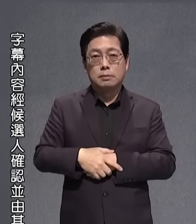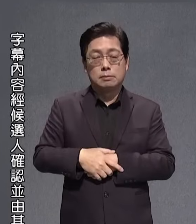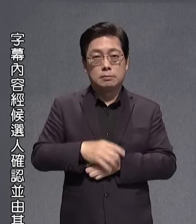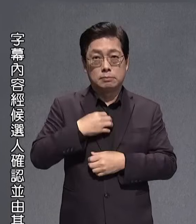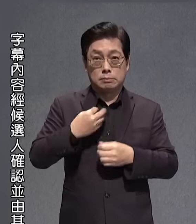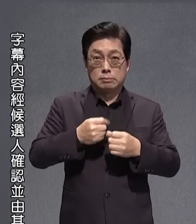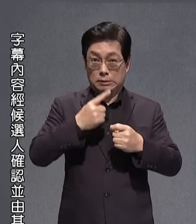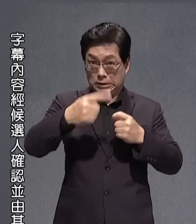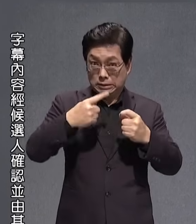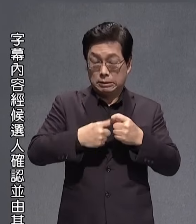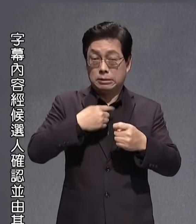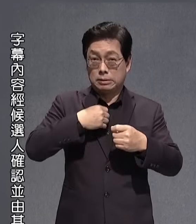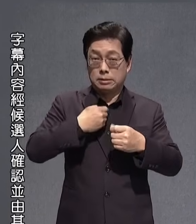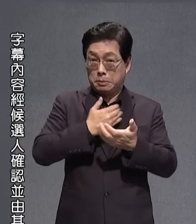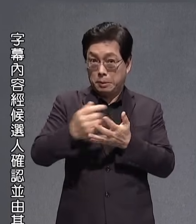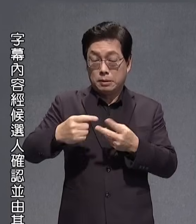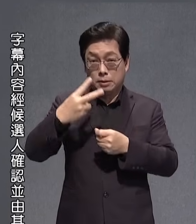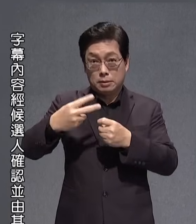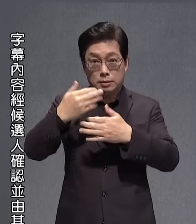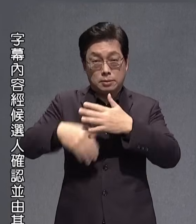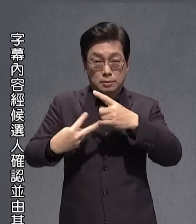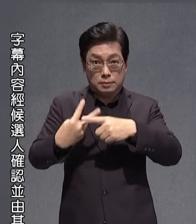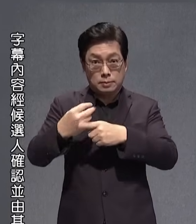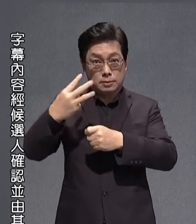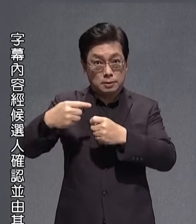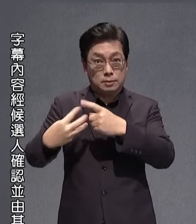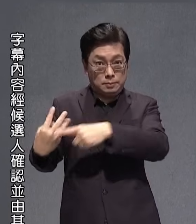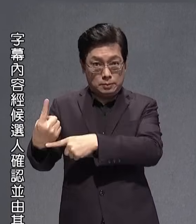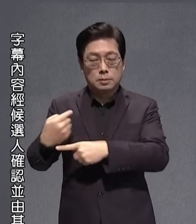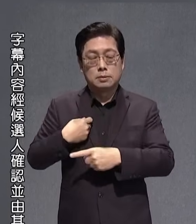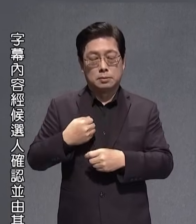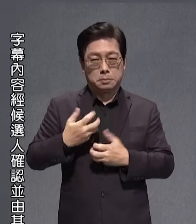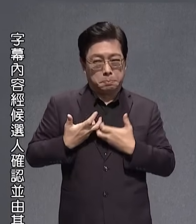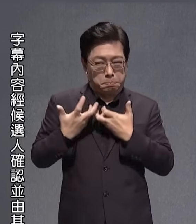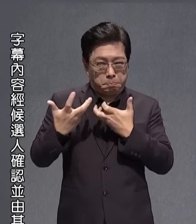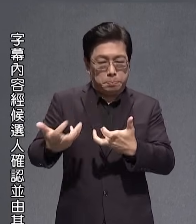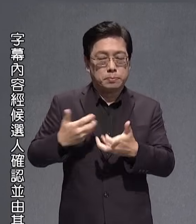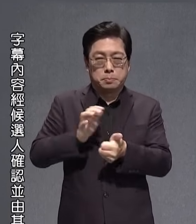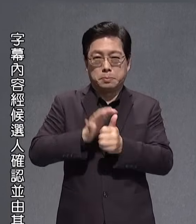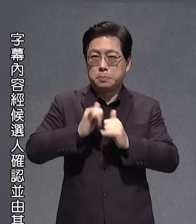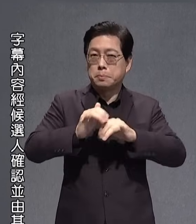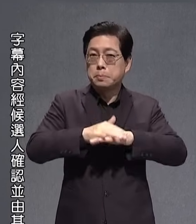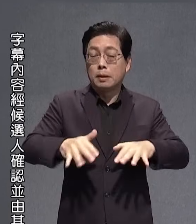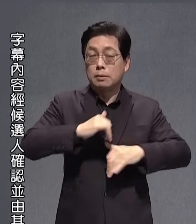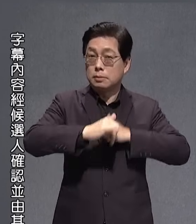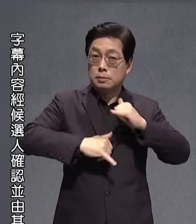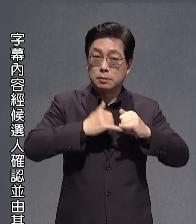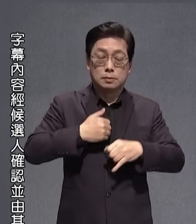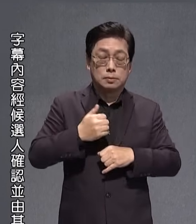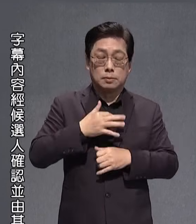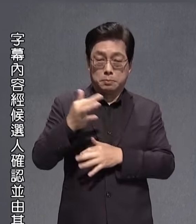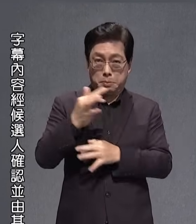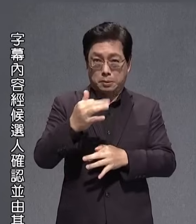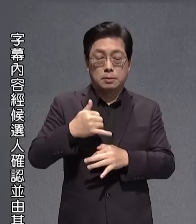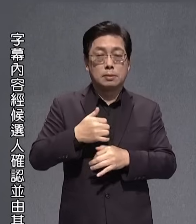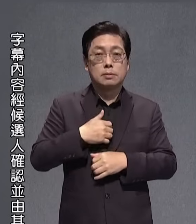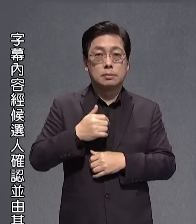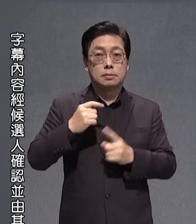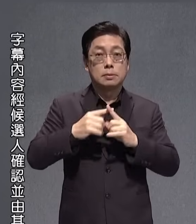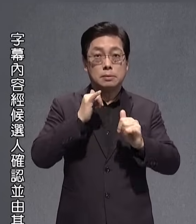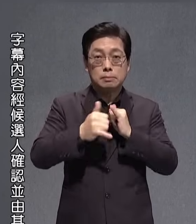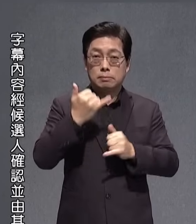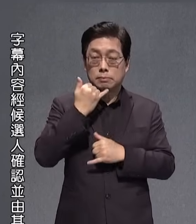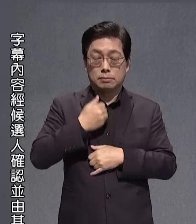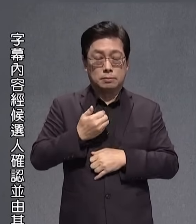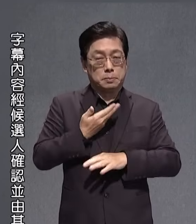分之一，三人减半的目标，我全力拼治安，让治安稳定，生活安全，社会安定，人民